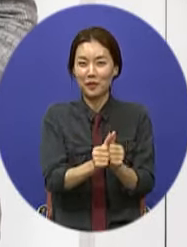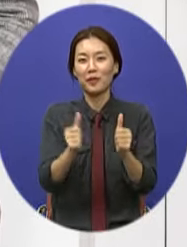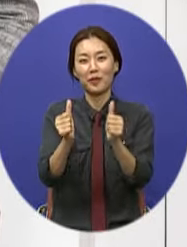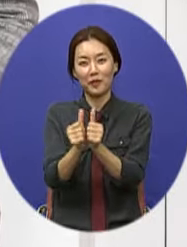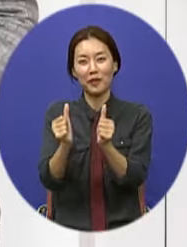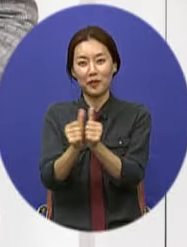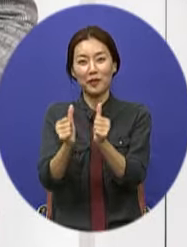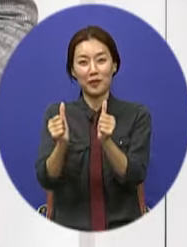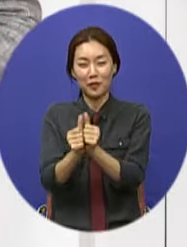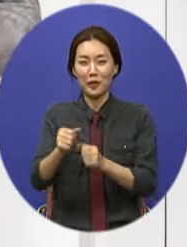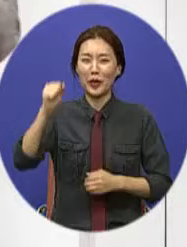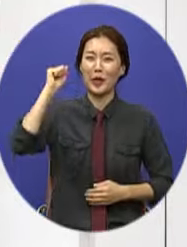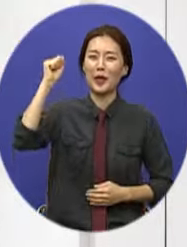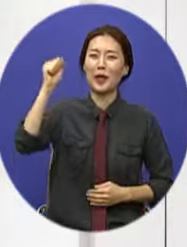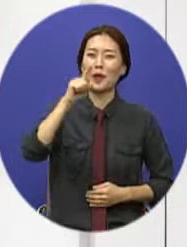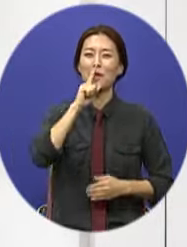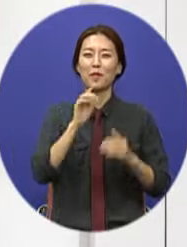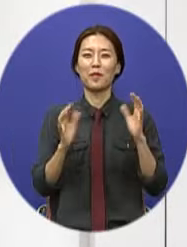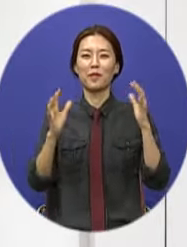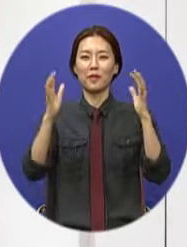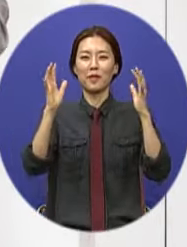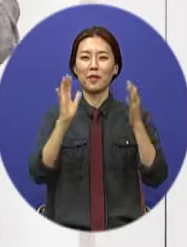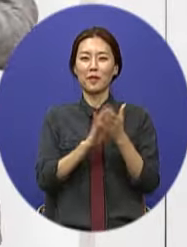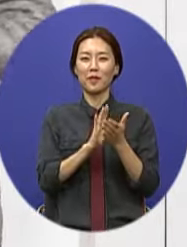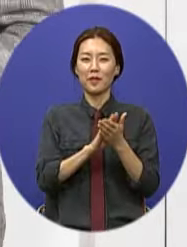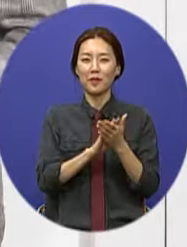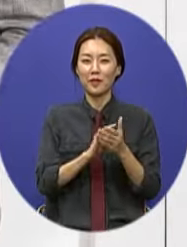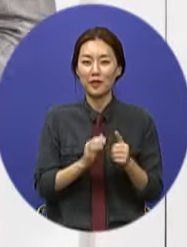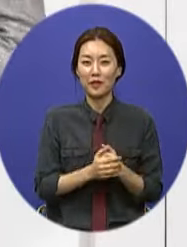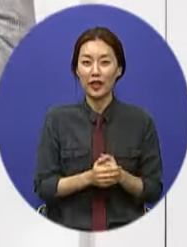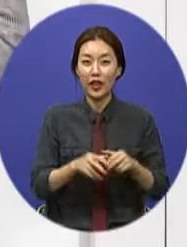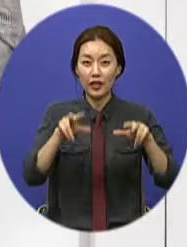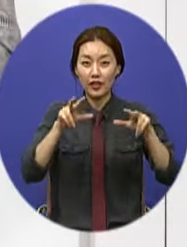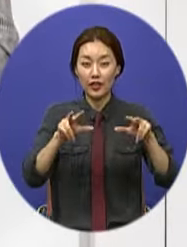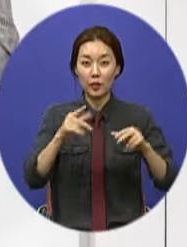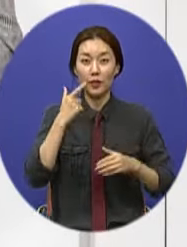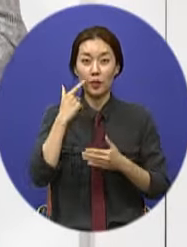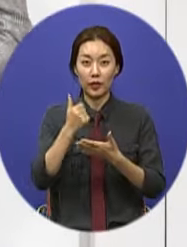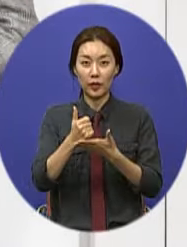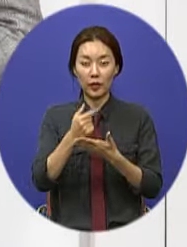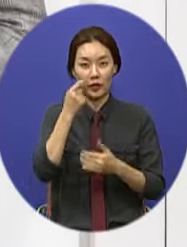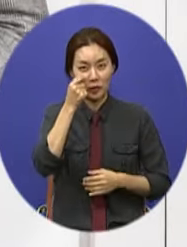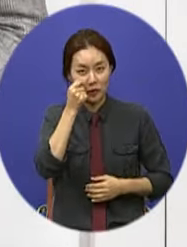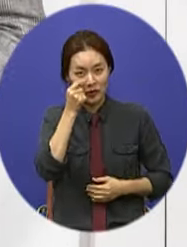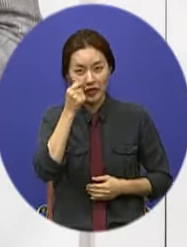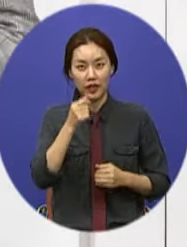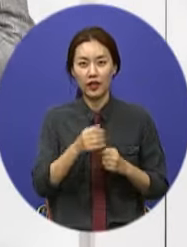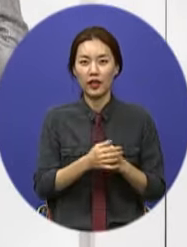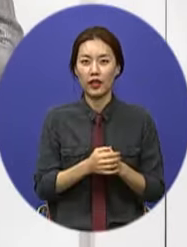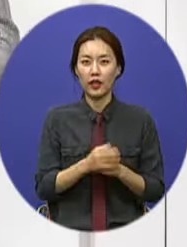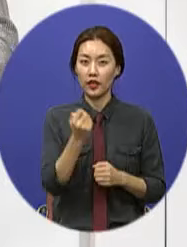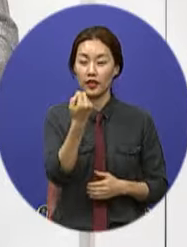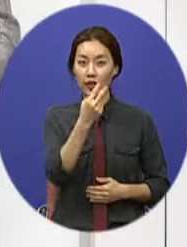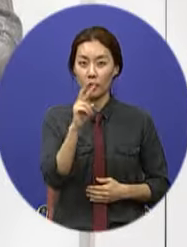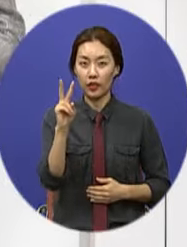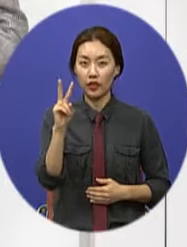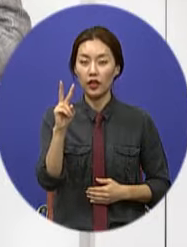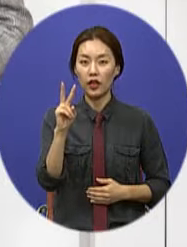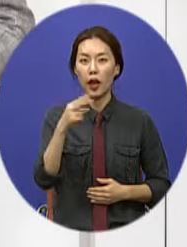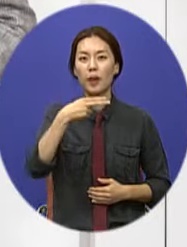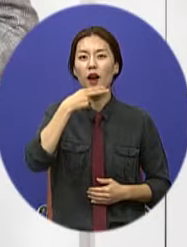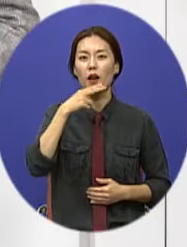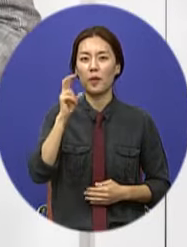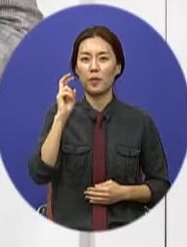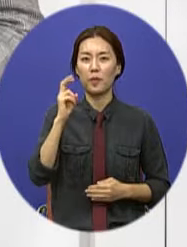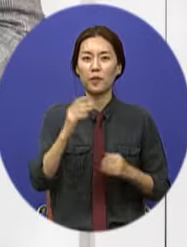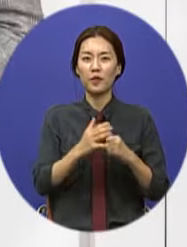이철민 하이팅. 아 잘하셨습니다. 왜냐면 지금 우리 아버님께서 센스 있게 네. TV를 또 안 틀어